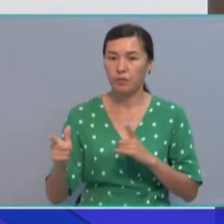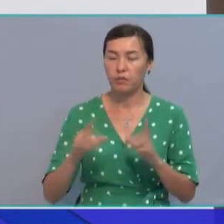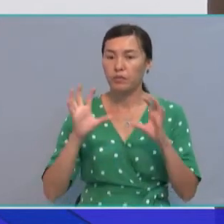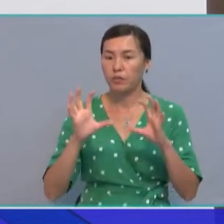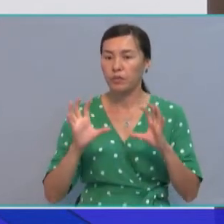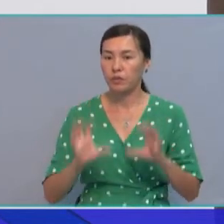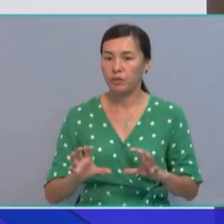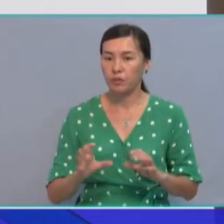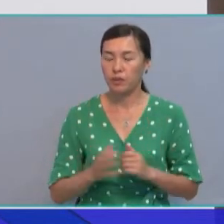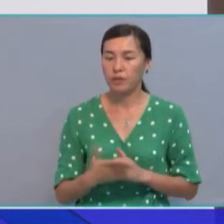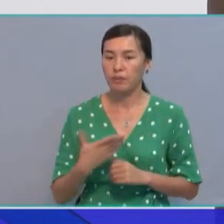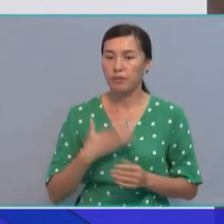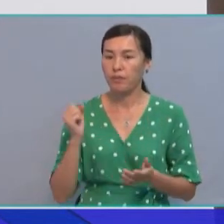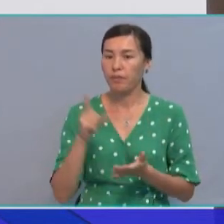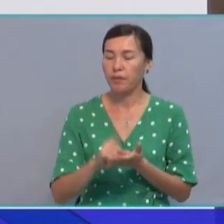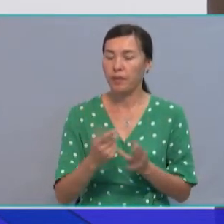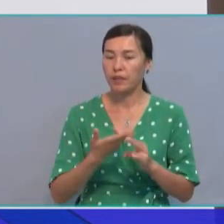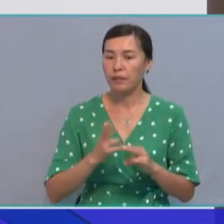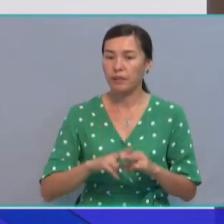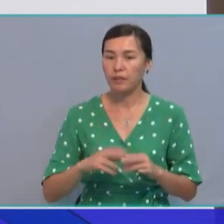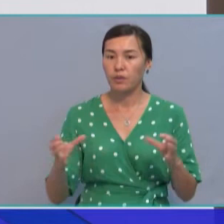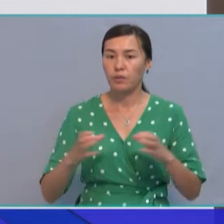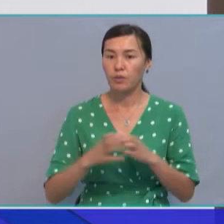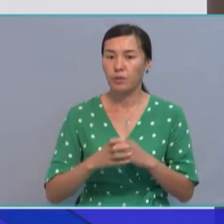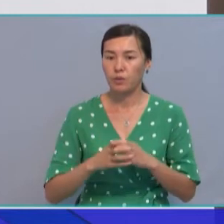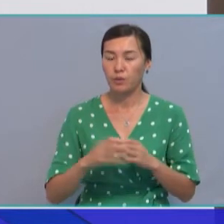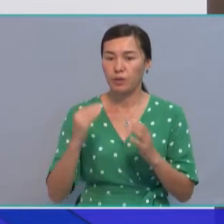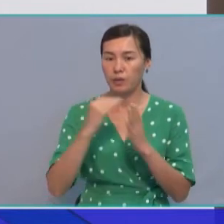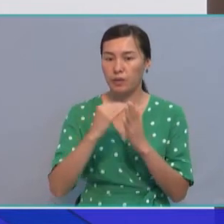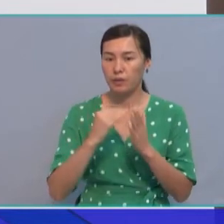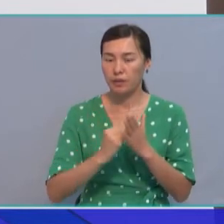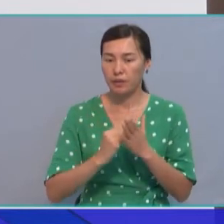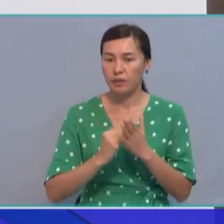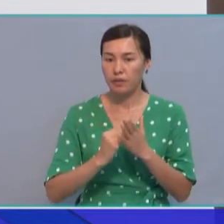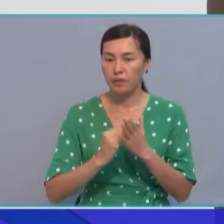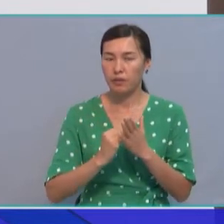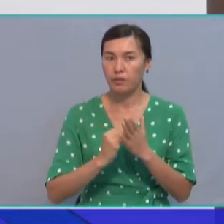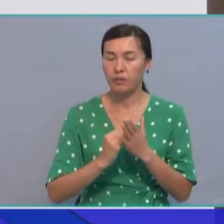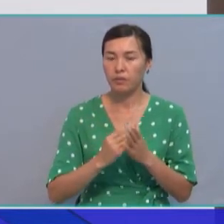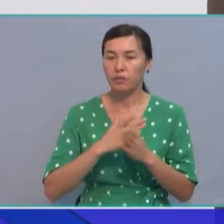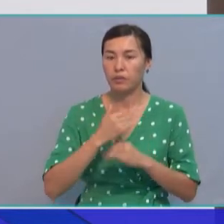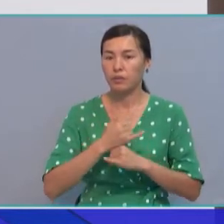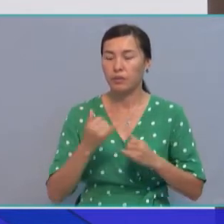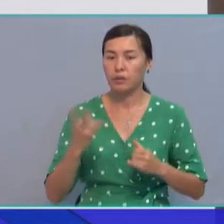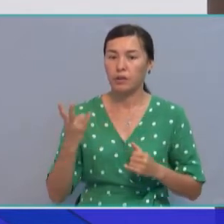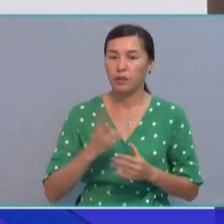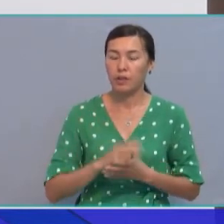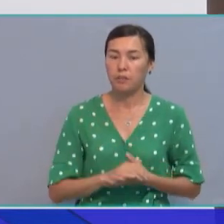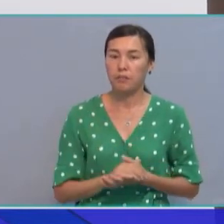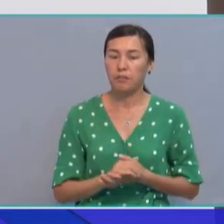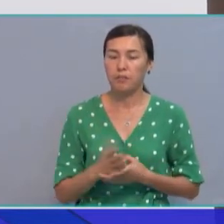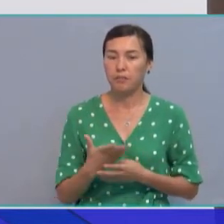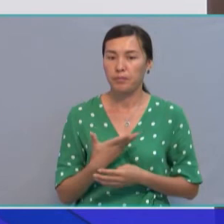құқығын қорғау үшін бізге міндетті түрде осы ұжымдық шарттардың үлесін көбейтуіміз керек.